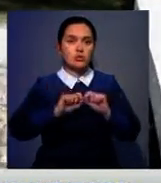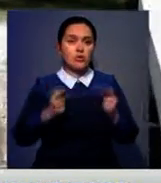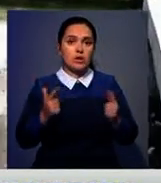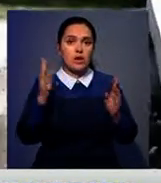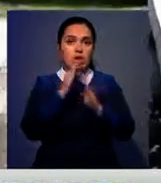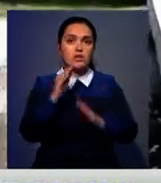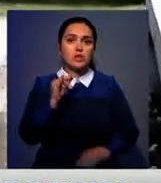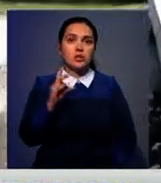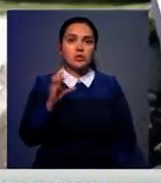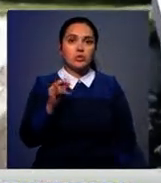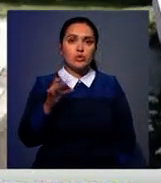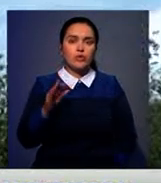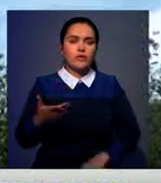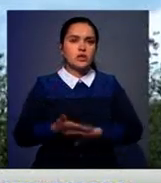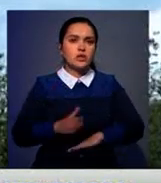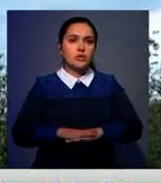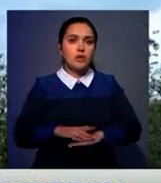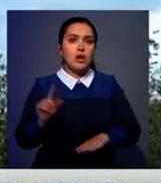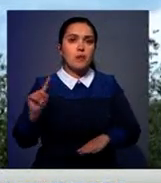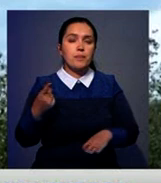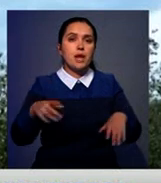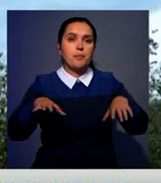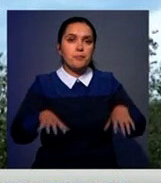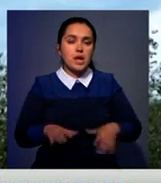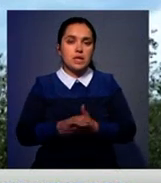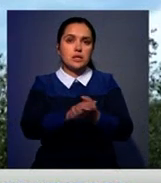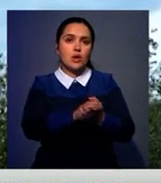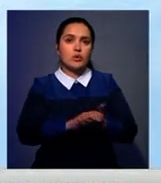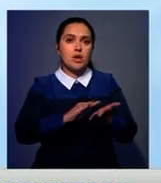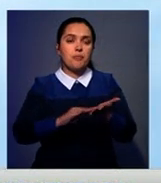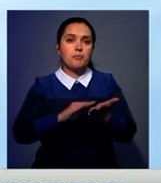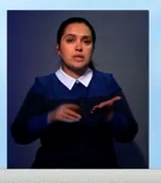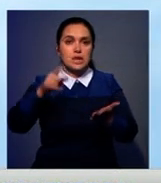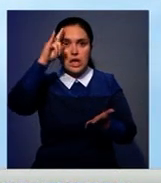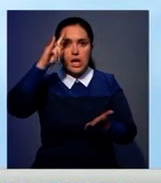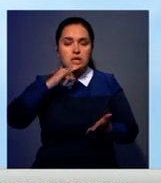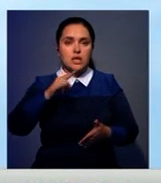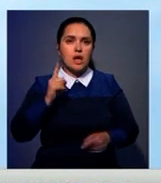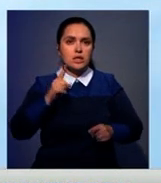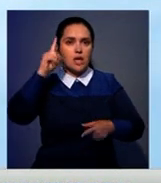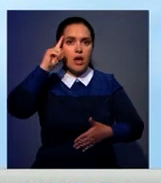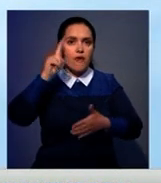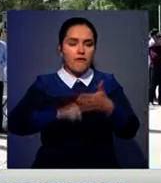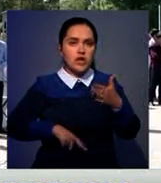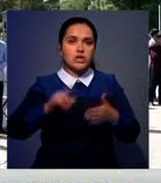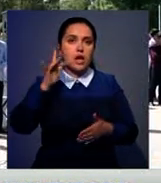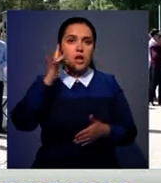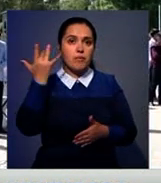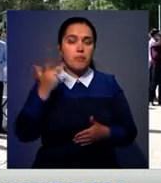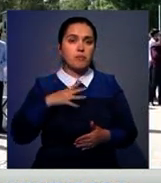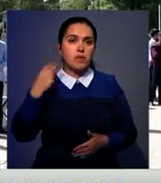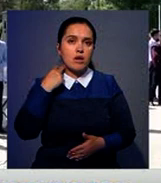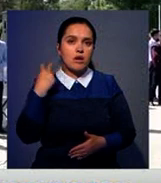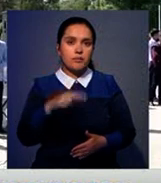Судьба Жансугурова трагична. Первый председатель Союза писателей Казахстана, искренне веривший в торжество коммунизма, был арестован